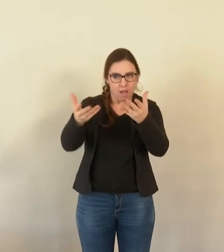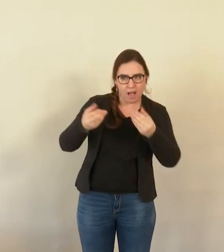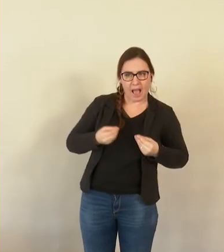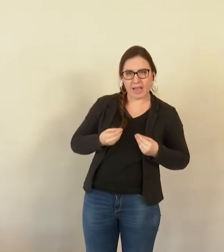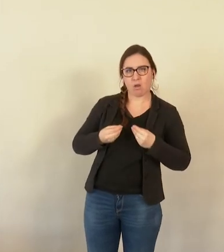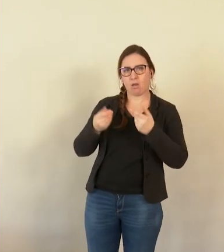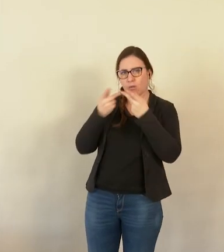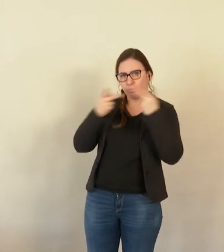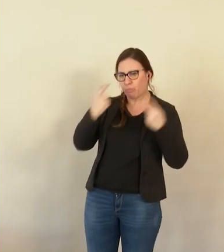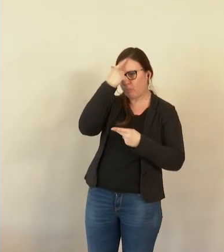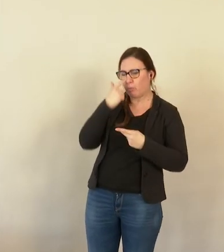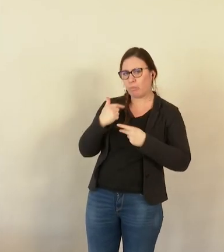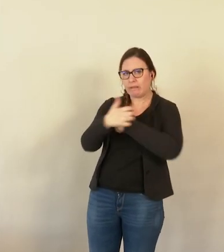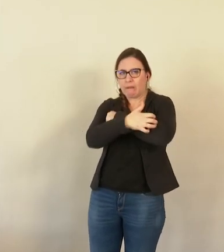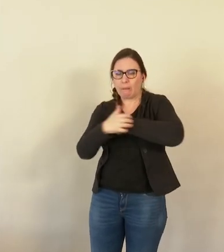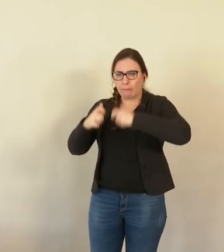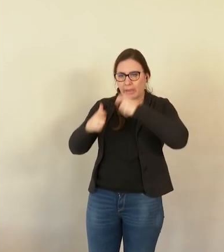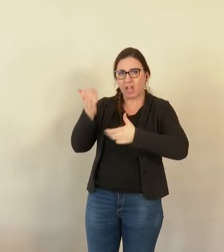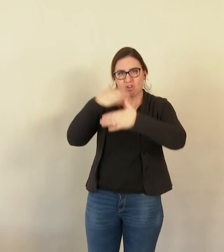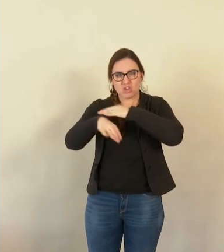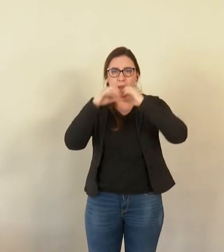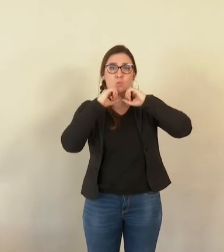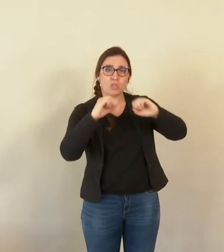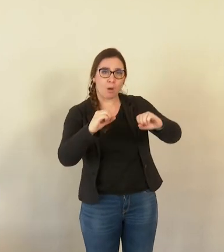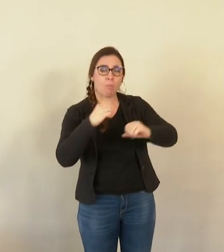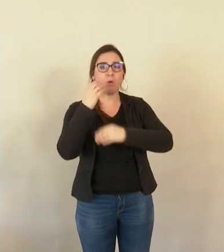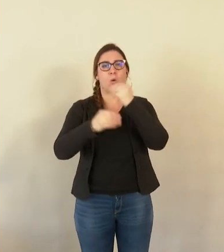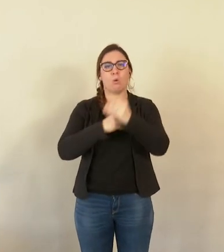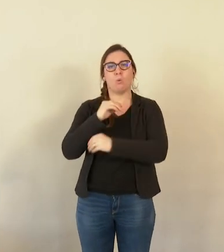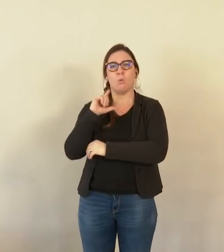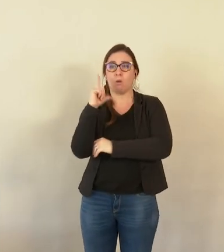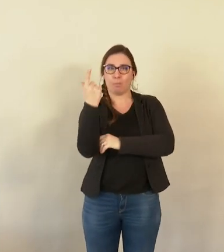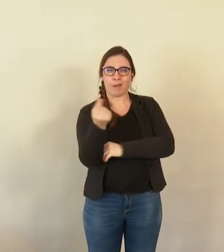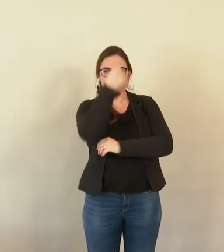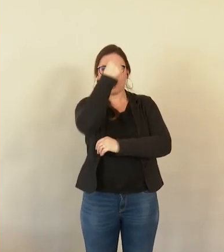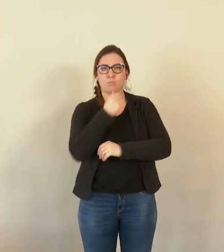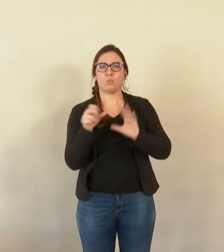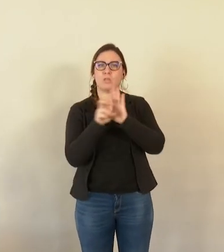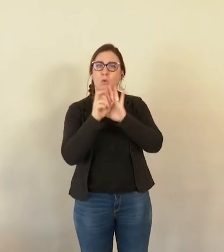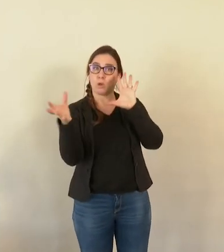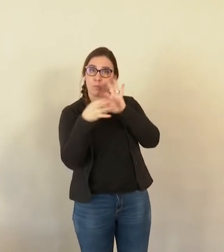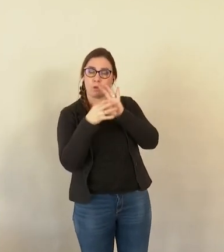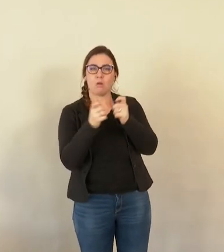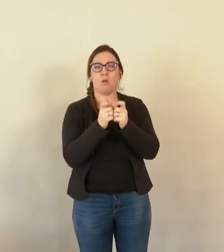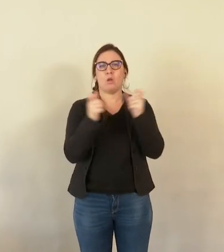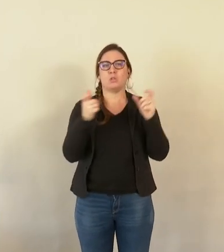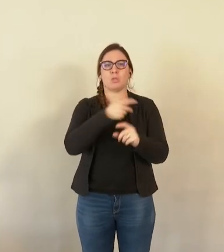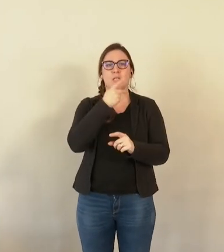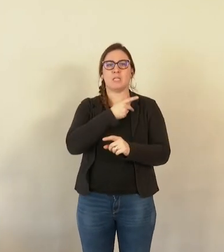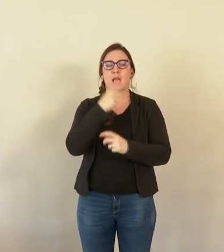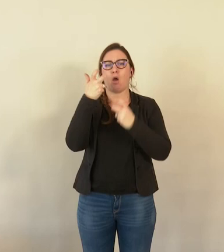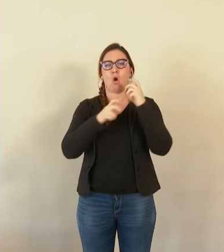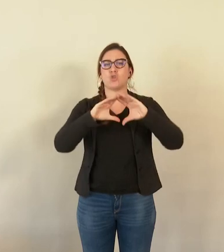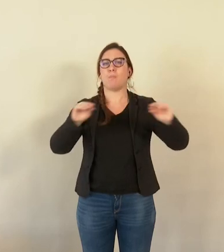public Pr précaire pratiqué au Muséum ou au partenariat avec le Musée de Grenoble avec le centre médical de rocheplan entre